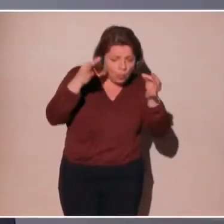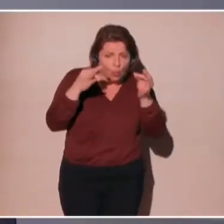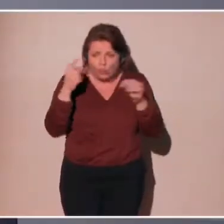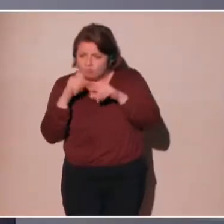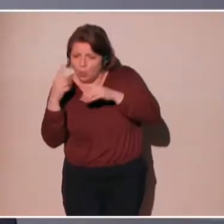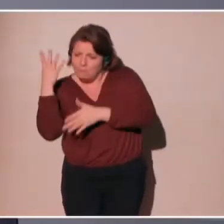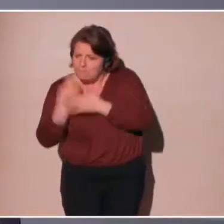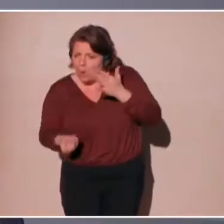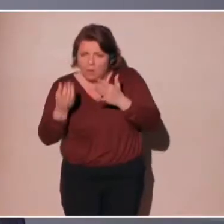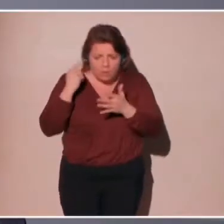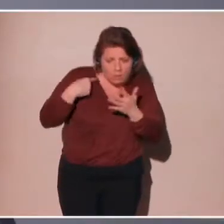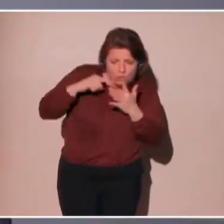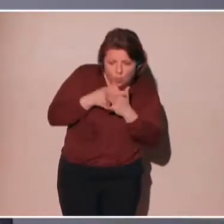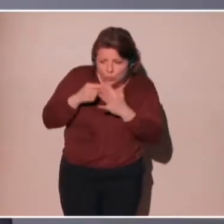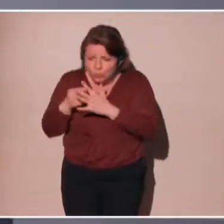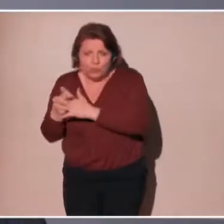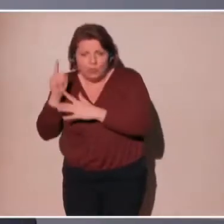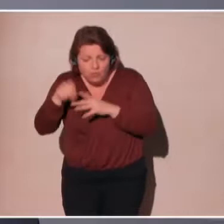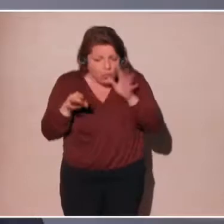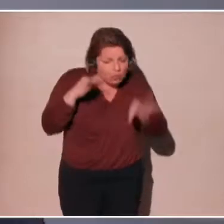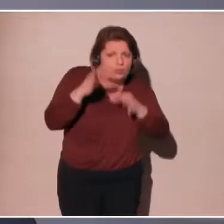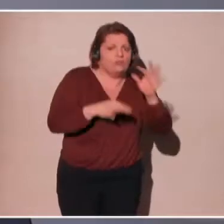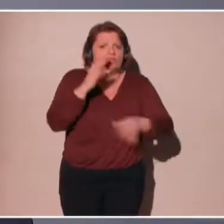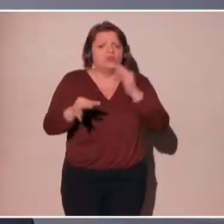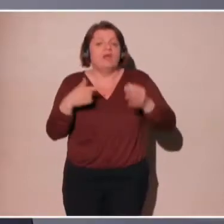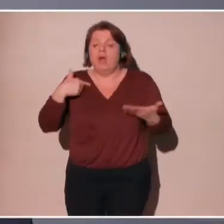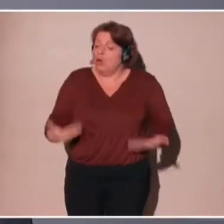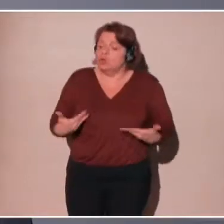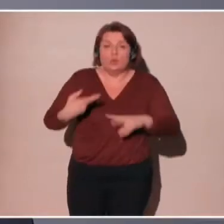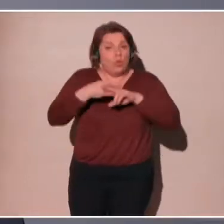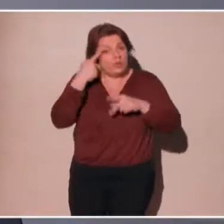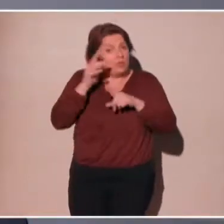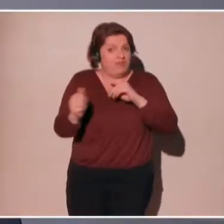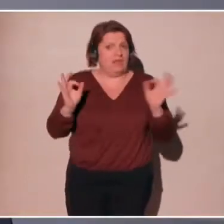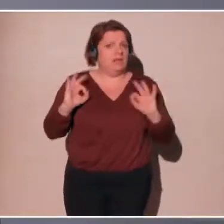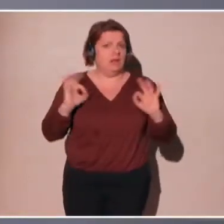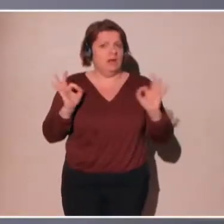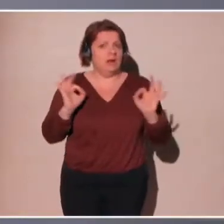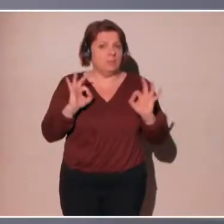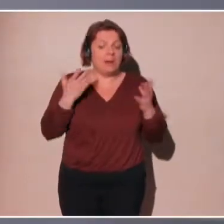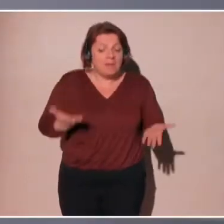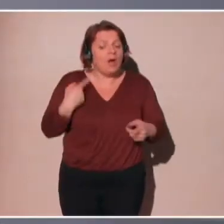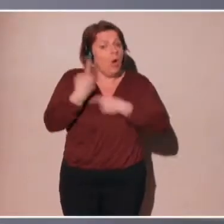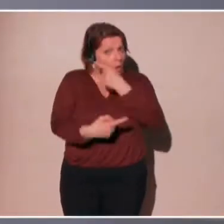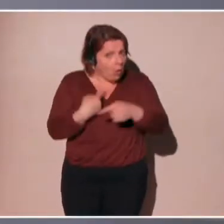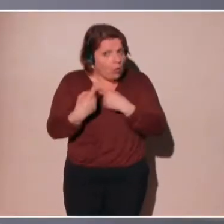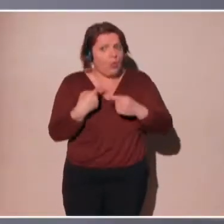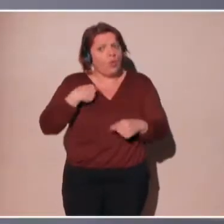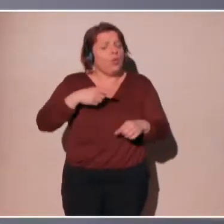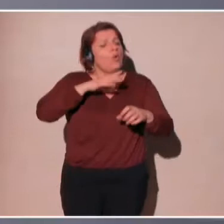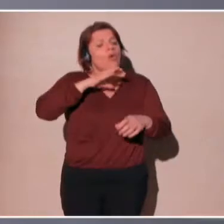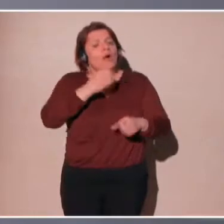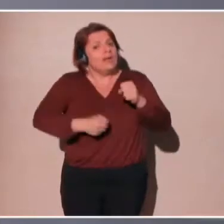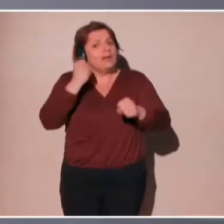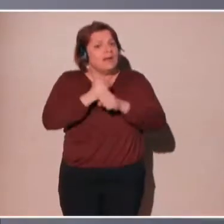manque. Et aujourd'hui, on peut se le dire, on n'a pas les outils qui permettent de le faire. Mais par contre, on est en train de créer ces obligations sur les